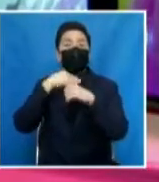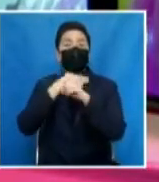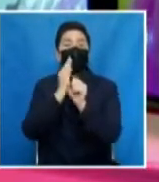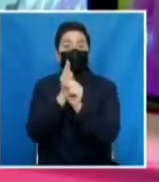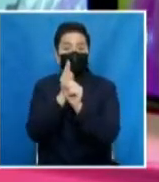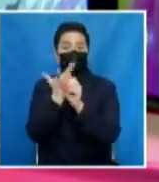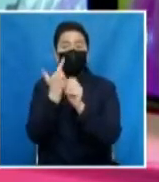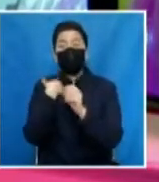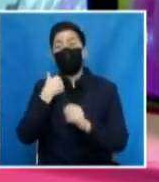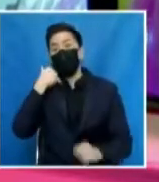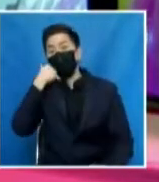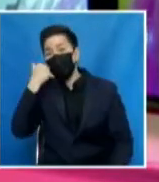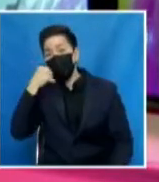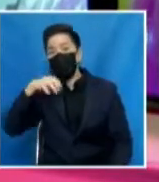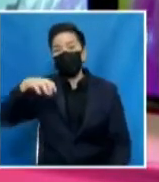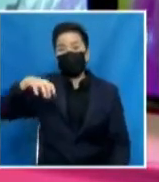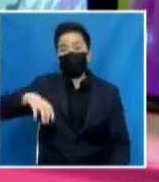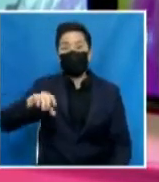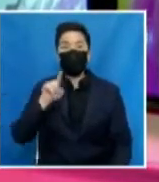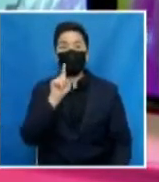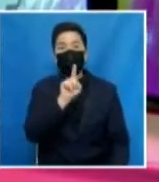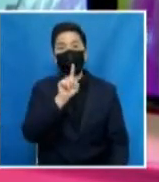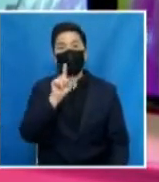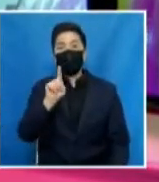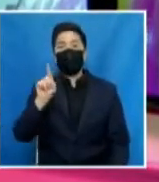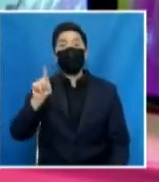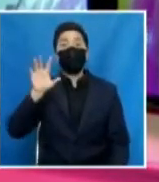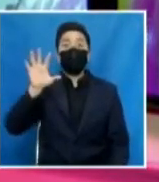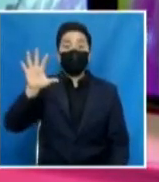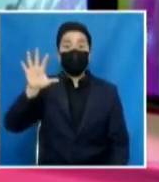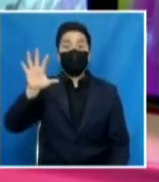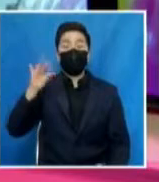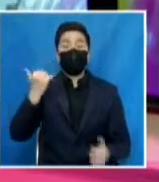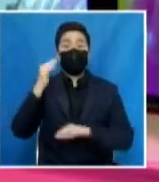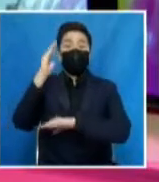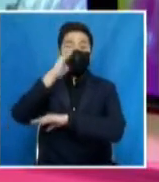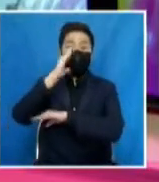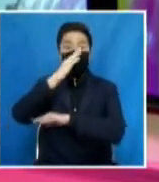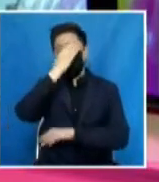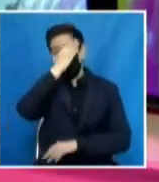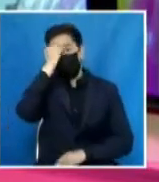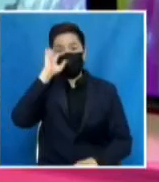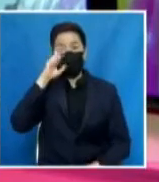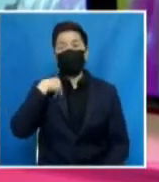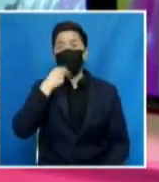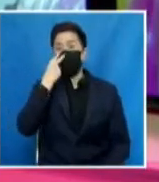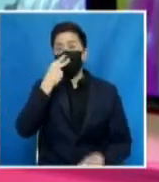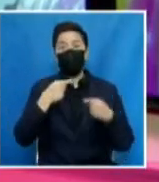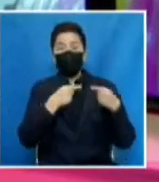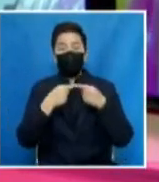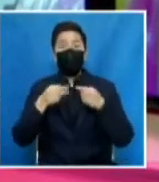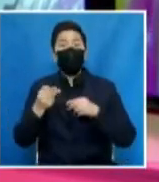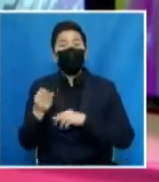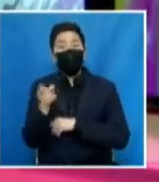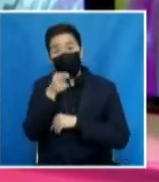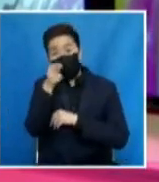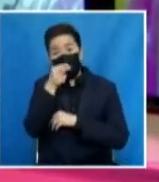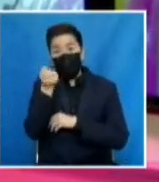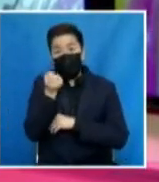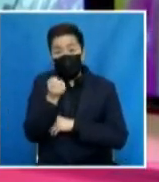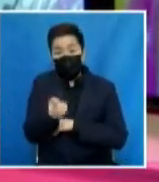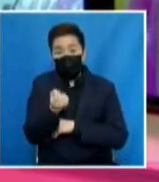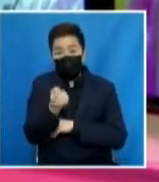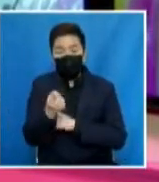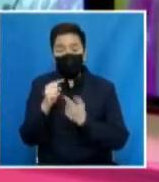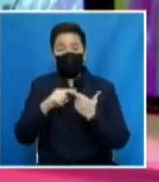www.gsb.or.th หรือจะโทรที่ call center 1115ค่ะในช่วงบ่ายอย่าลืมกลับมาติดตามรับชมการถ่ายทอดสดการออกรางวัลสลาก